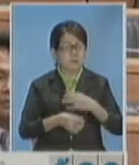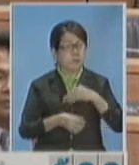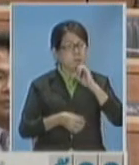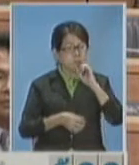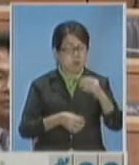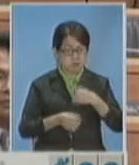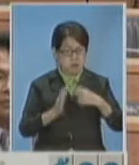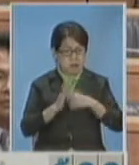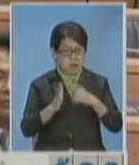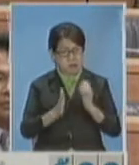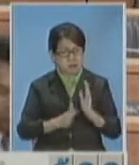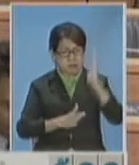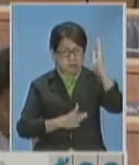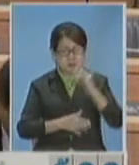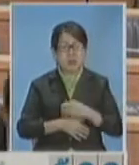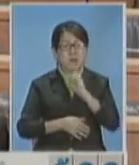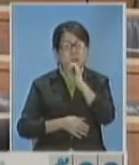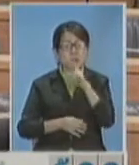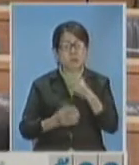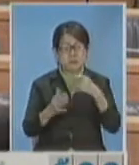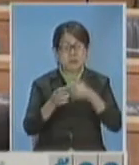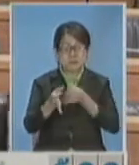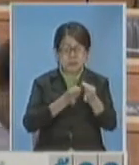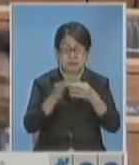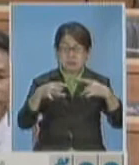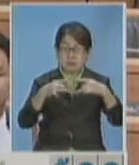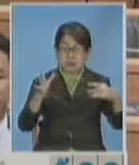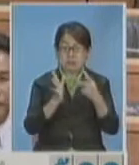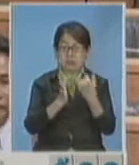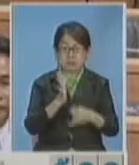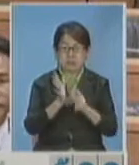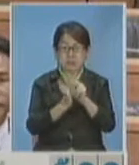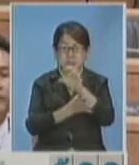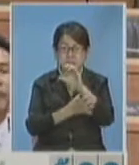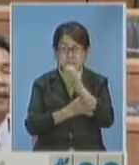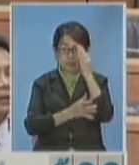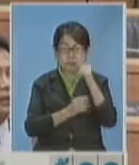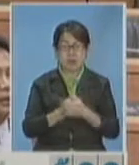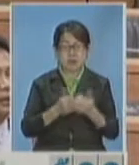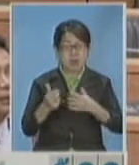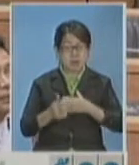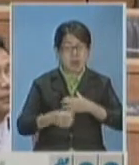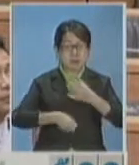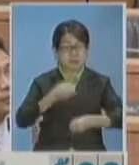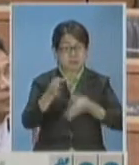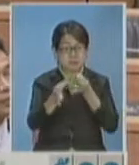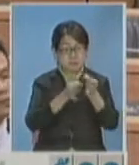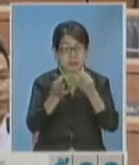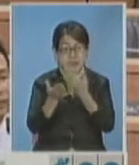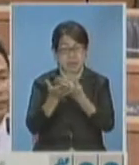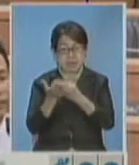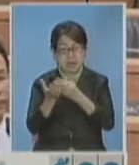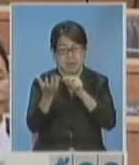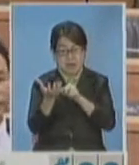เหตุผลที่ผมประท้วงว่านอกประเด็นและผิดข้อบังคับเนื่องจากว่าก การที่จะอภิปรายปรับลดงบประมาณน